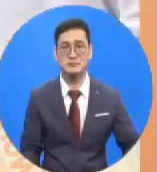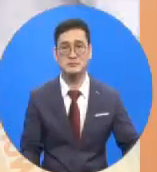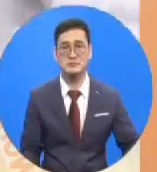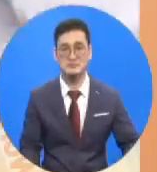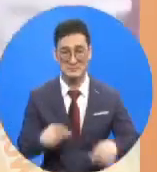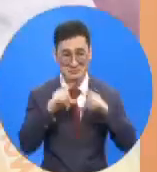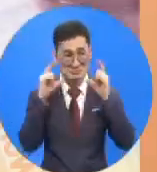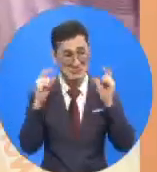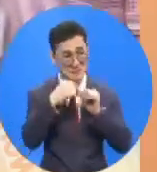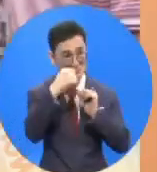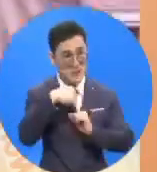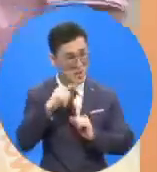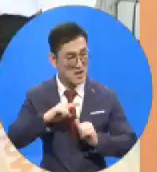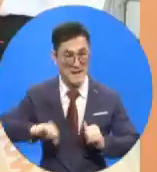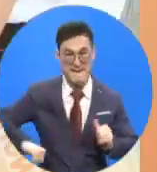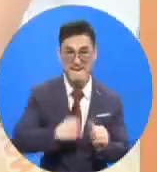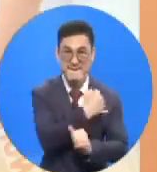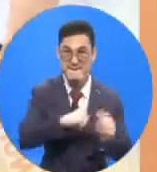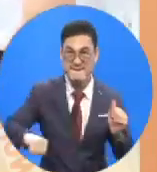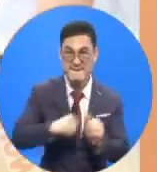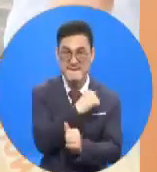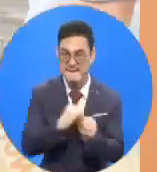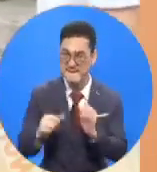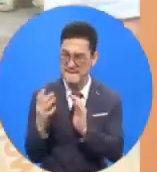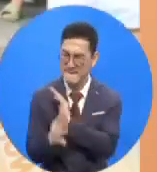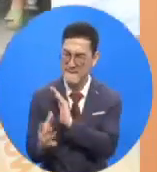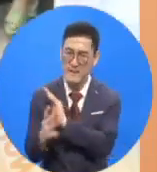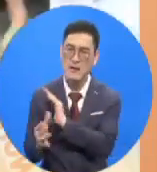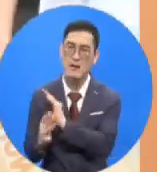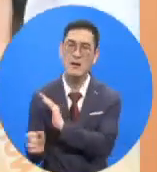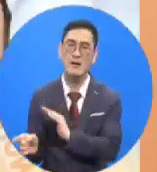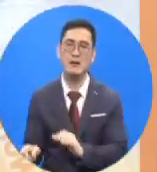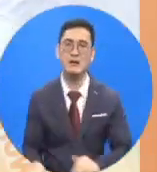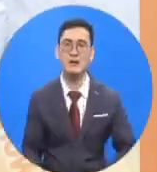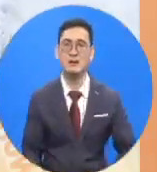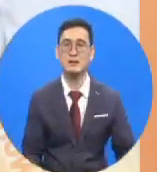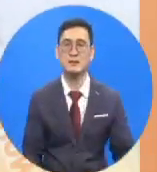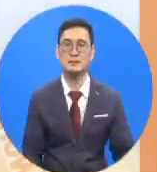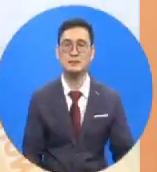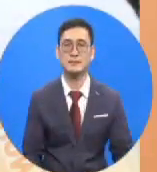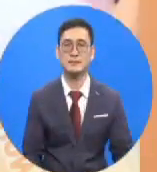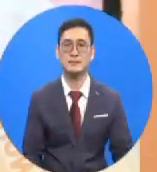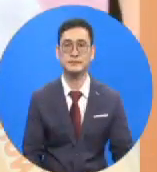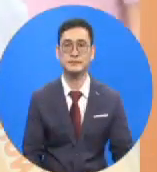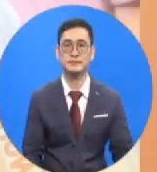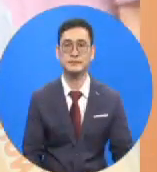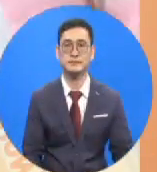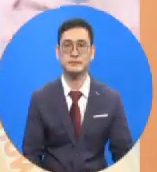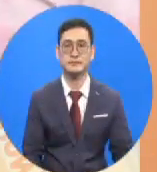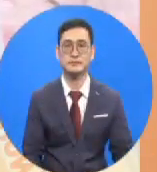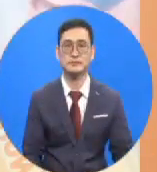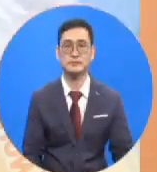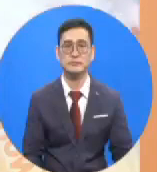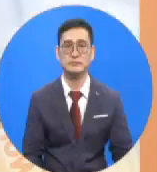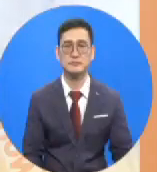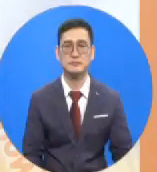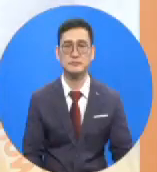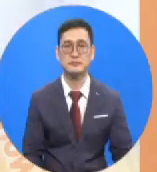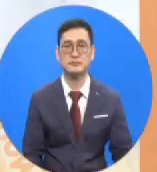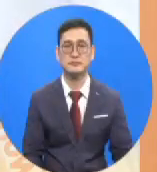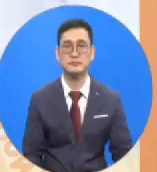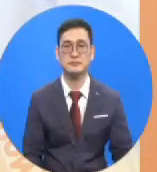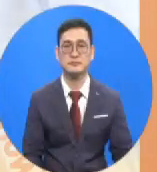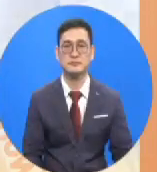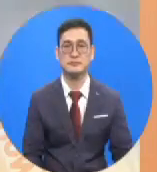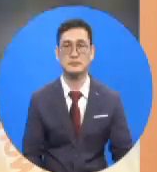오늘 행사하고 있지 않습니까 그 때문에 결국은 이 지금 좀 전에 우리가 화면에 보셨겠지만 직접 이렇게 폭행 벌어지고 그 주변 했던